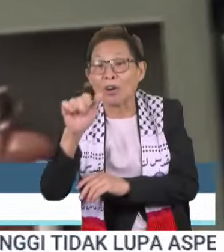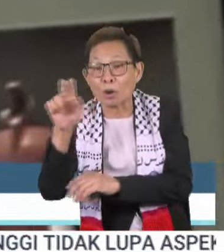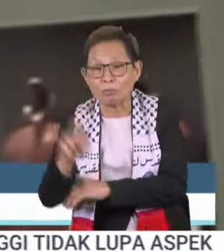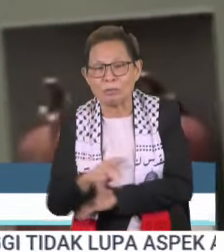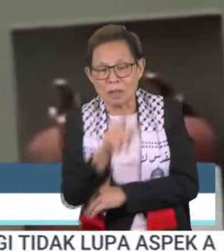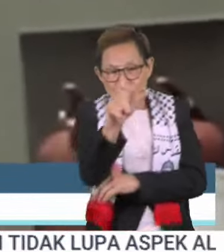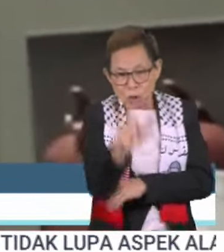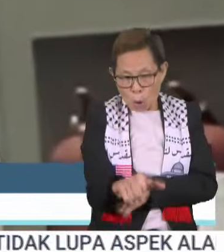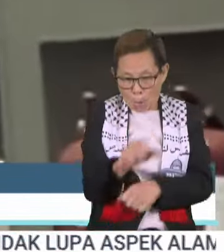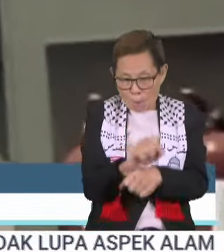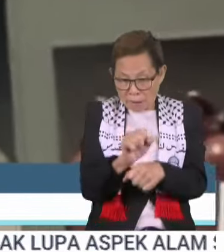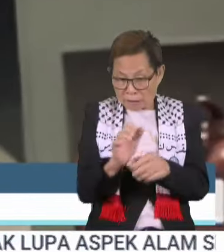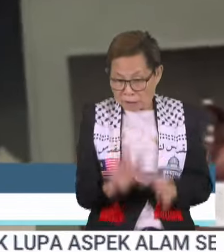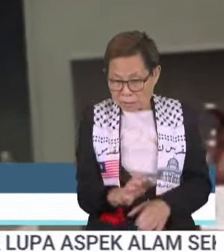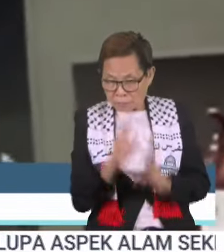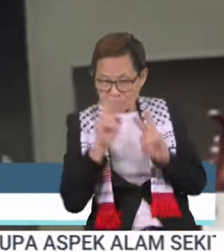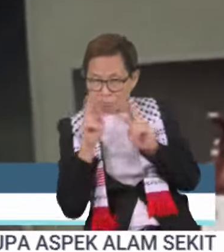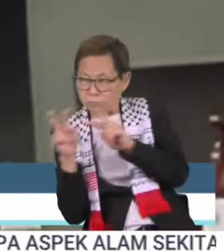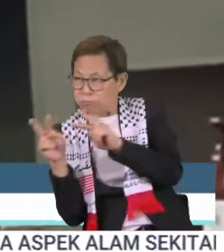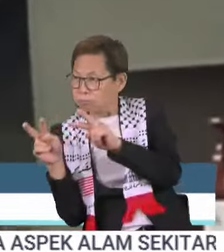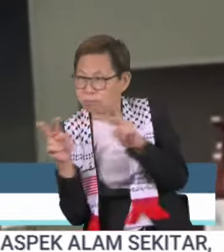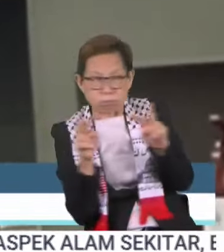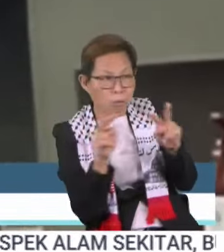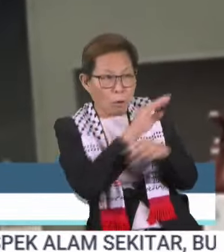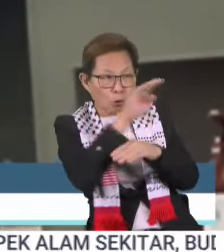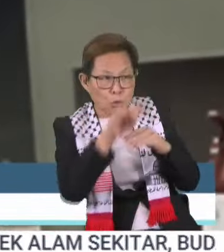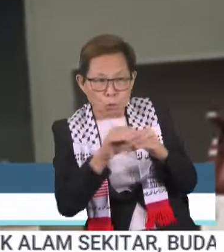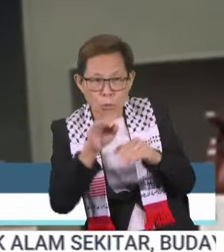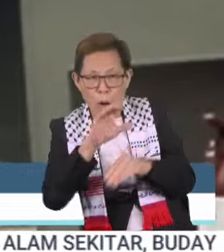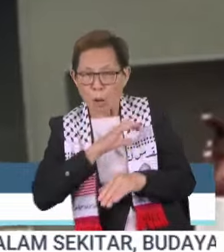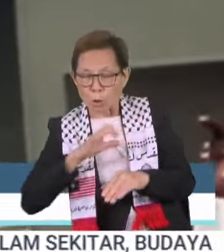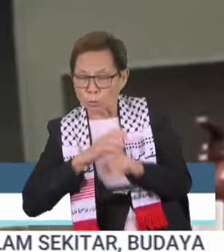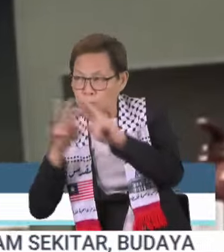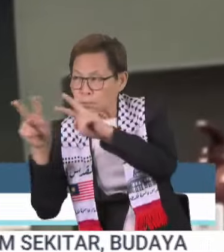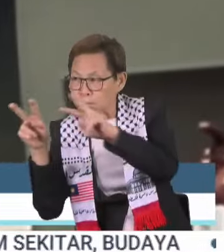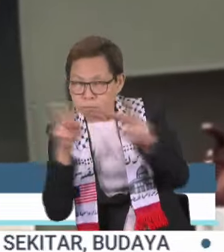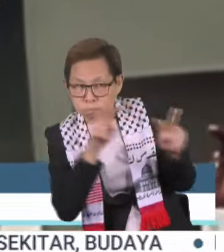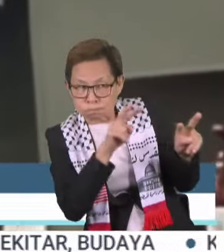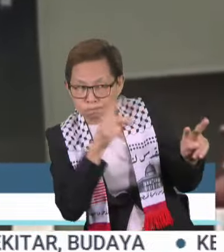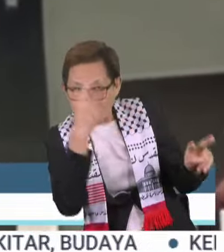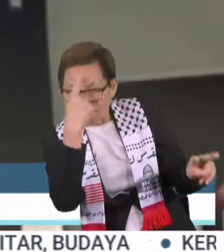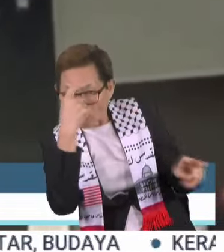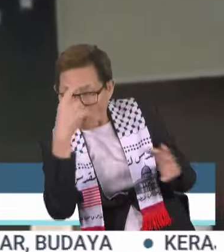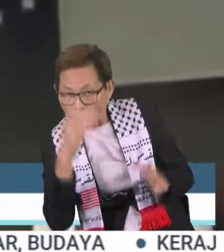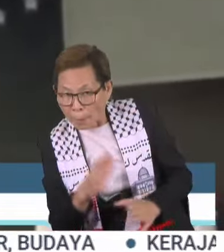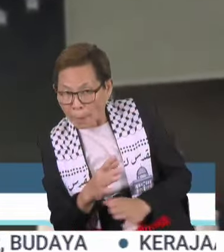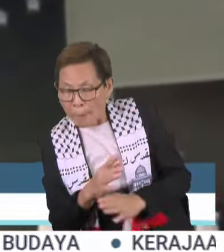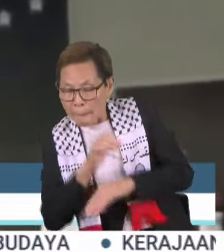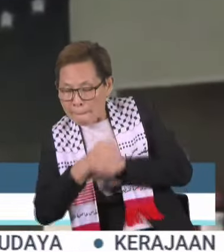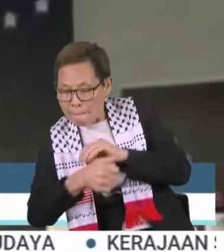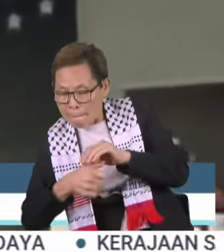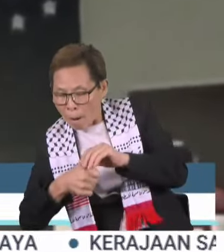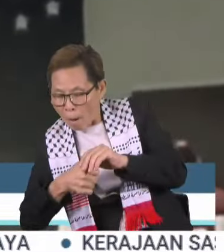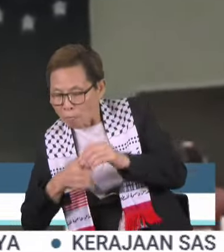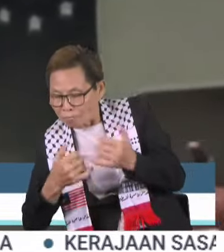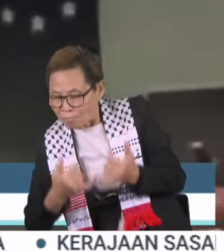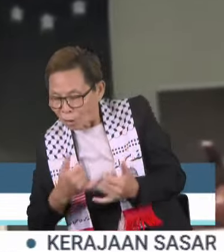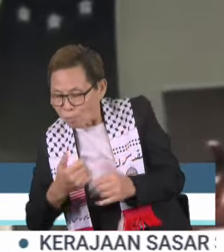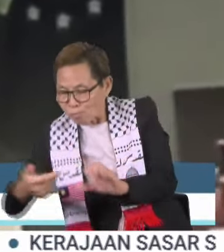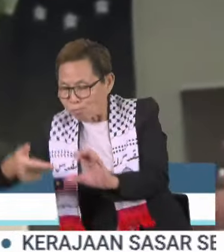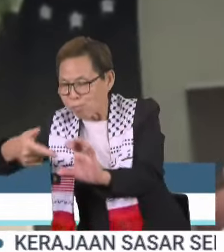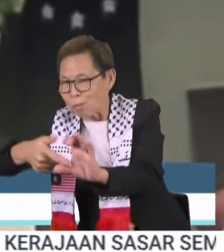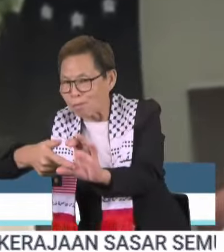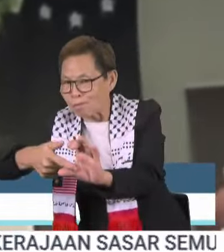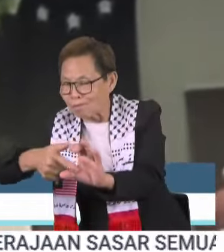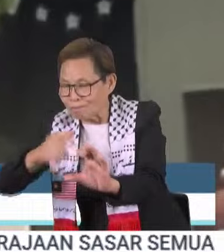Seorang pekerja kelihatan memerhati setiap gerak-geri pelanggan ketika suspek dipercayai penyeludup sedang mengisi